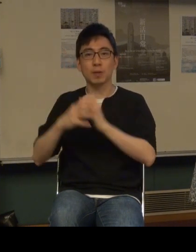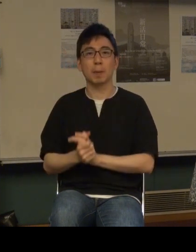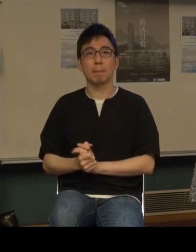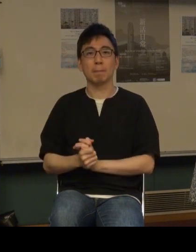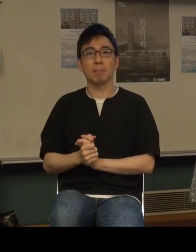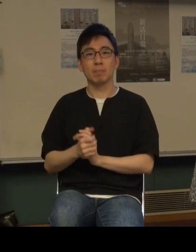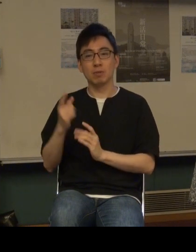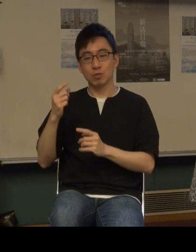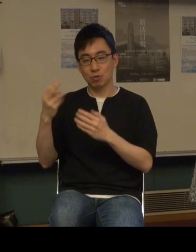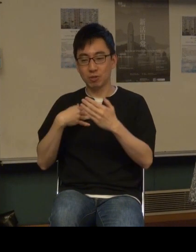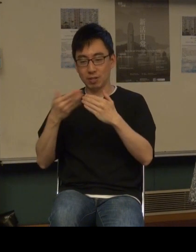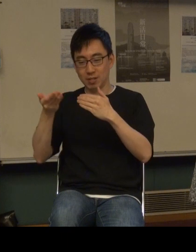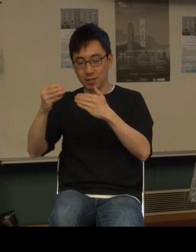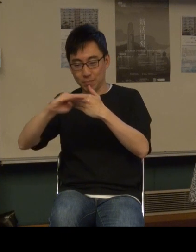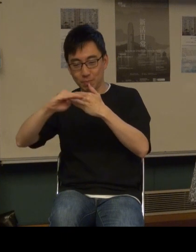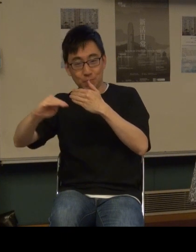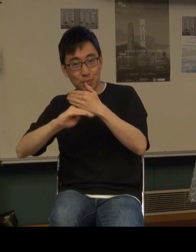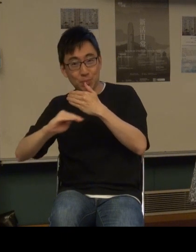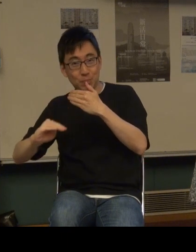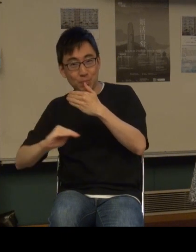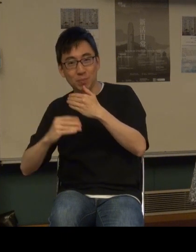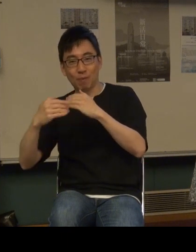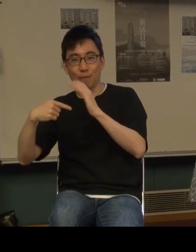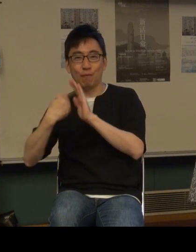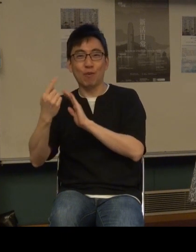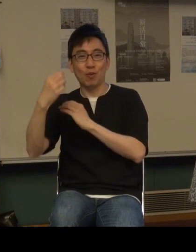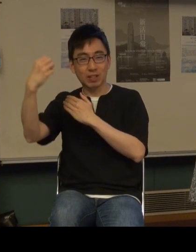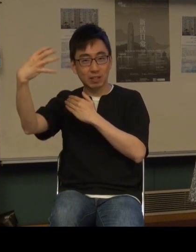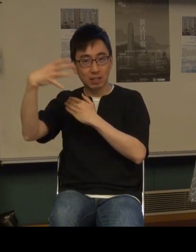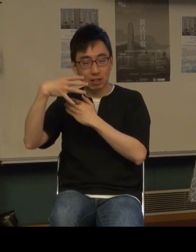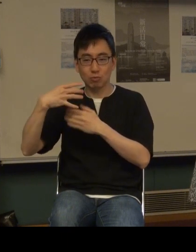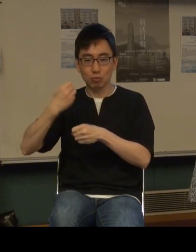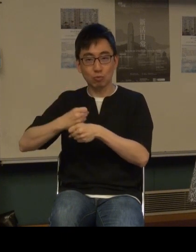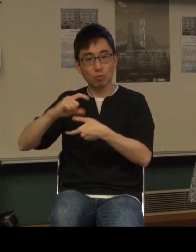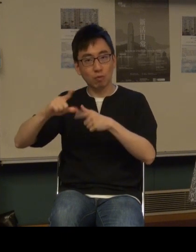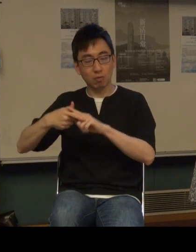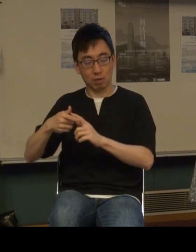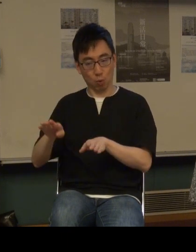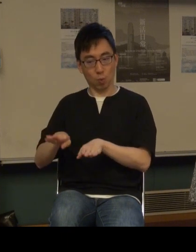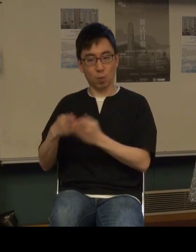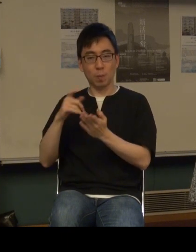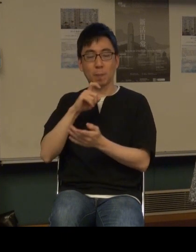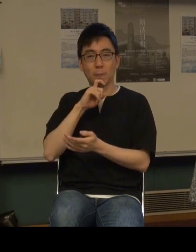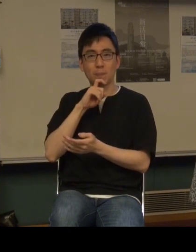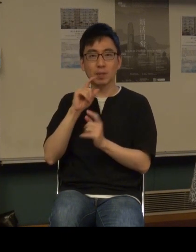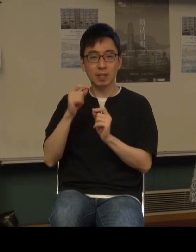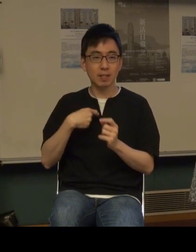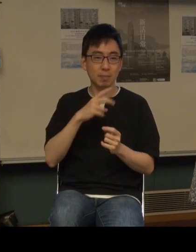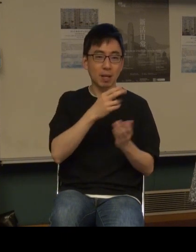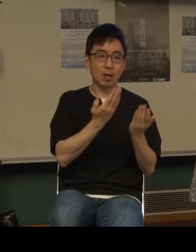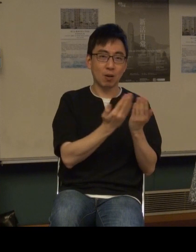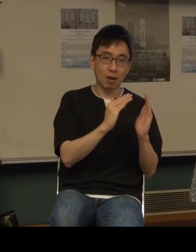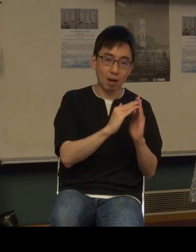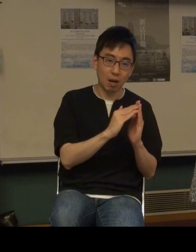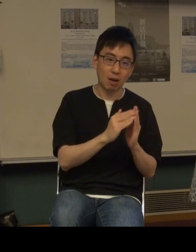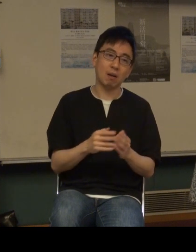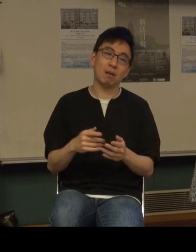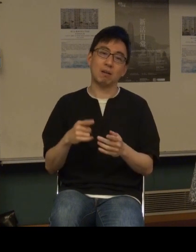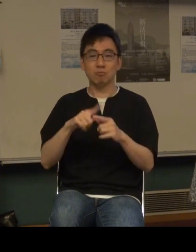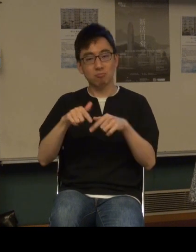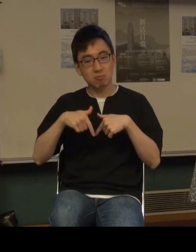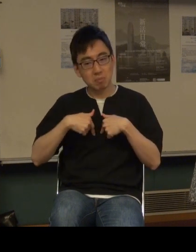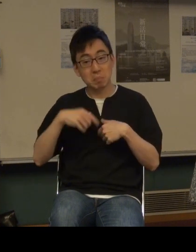咁呢啲咁嘅遮陽板呢啲咁嘅技術咧，即係處理方法咧，亦都係出現啦。 即係話咧，無論我哋喺學校啊、社區中心啊、街